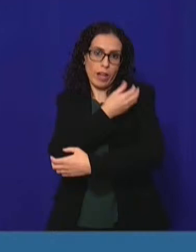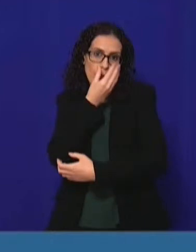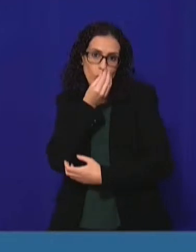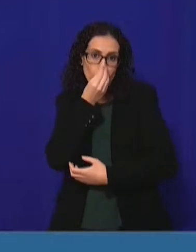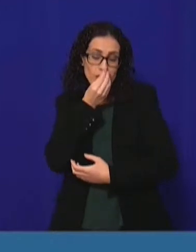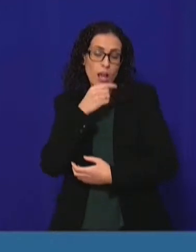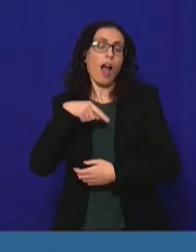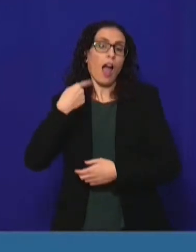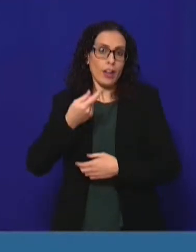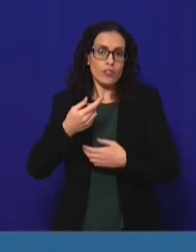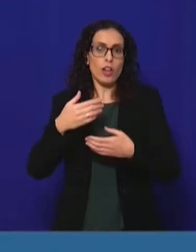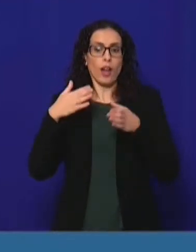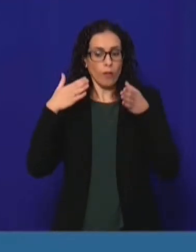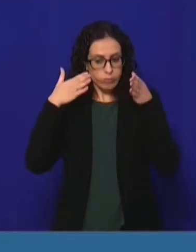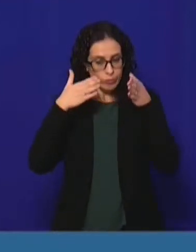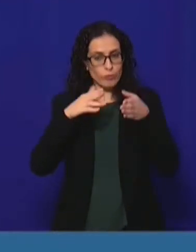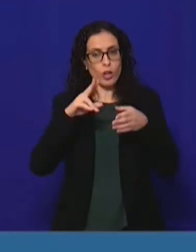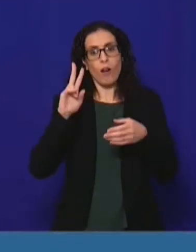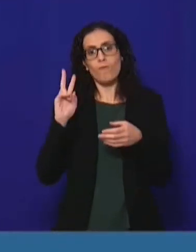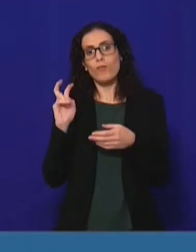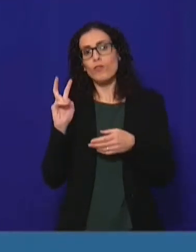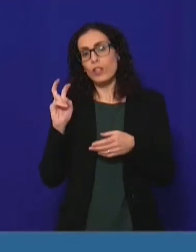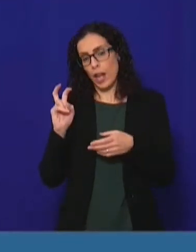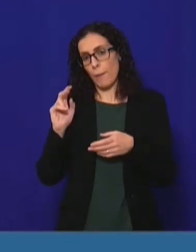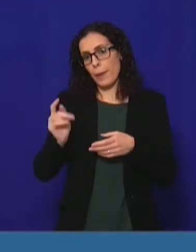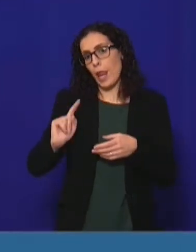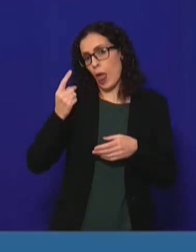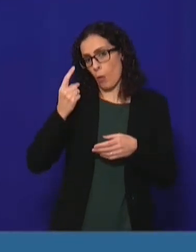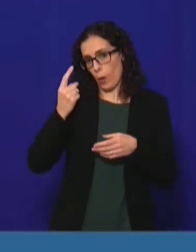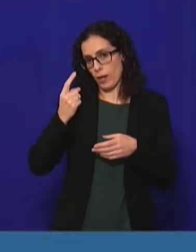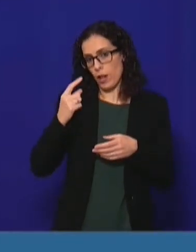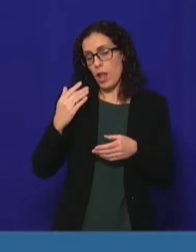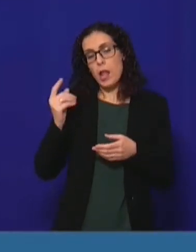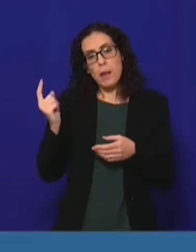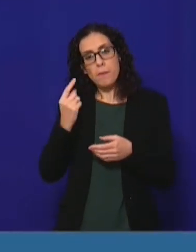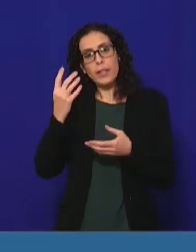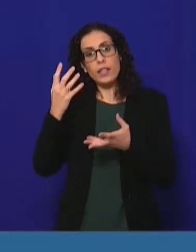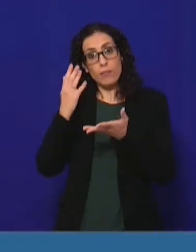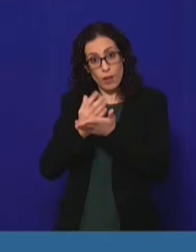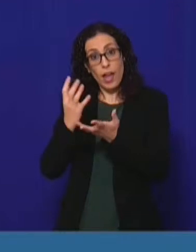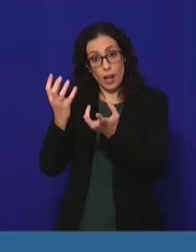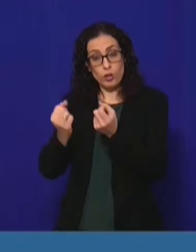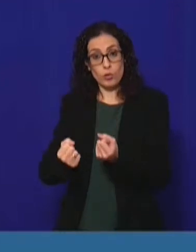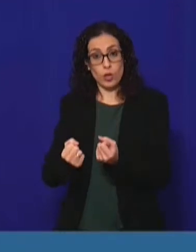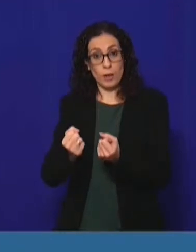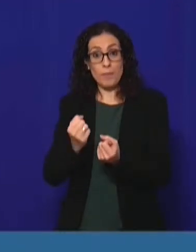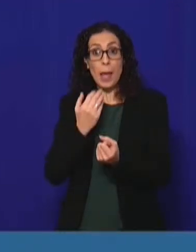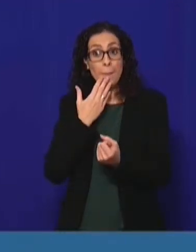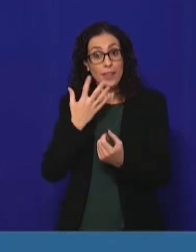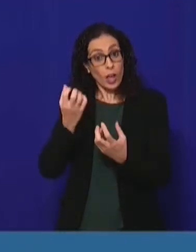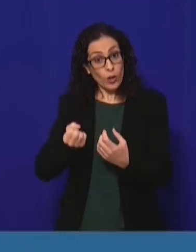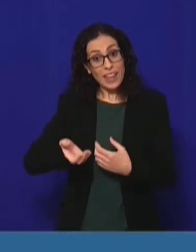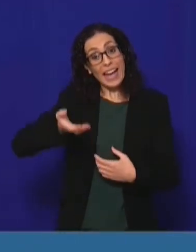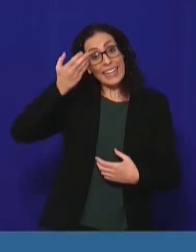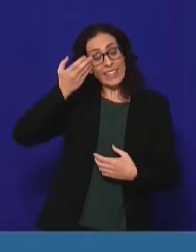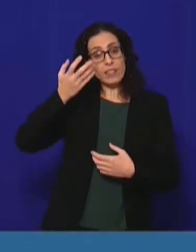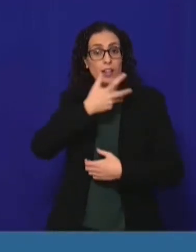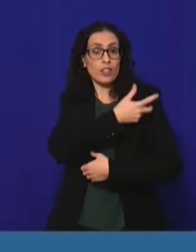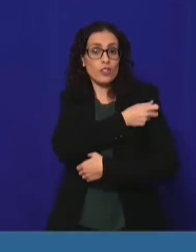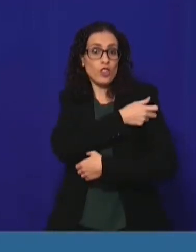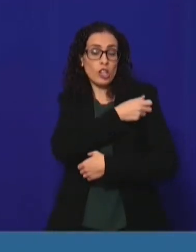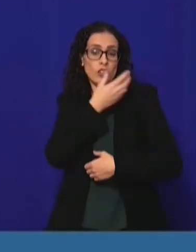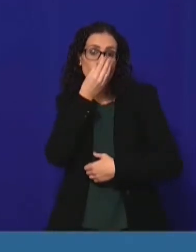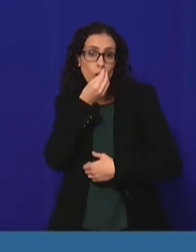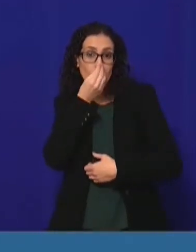il-gruppi. Ħalli bekk aħna nkun nistgħu nipproteġu l-iktar nies li vera għandhom bżonna. Kif ikollna iktar tilqim aħna nkun nistgħu dejjem